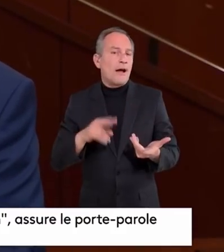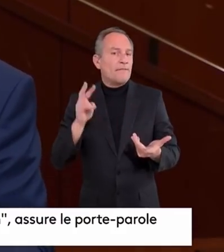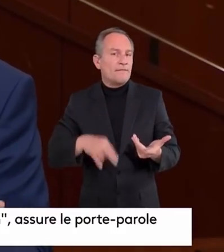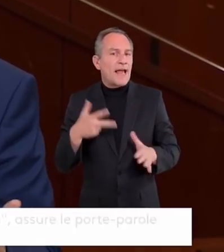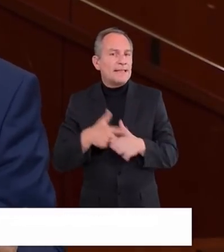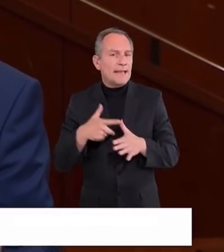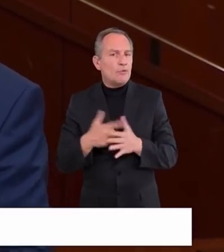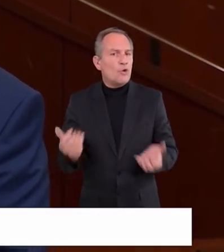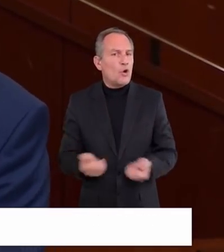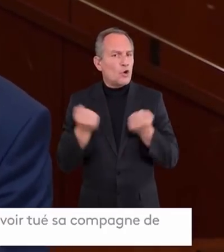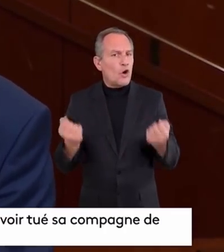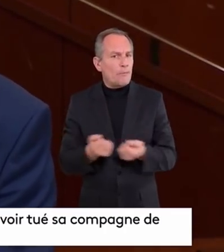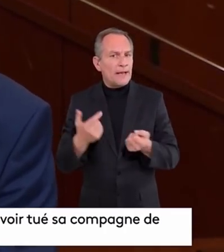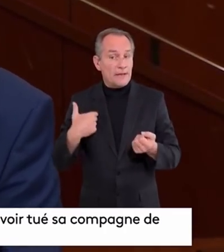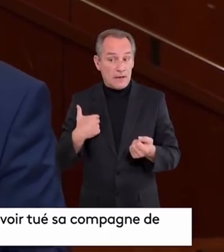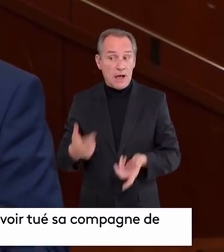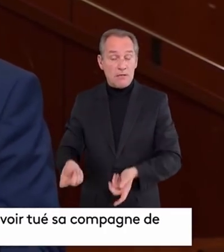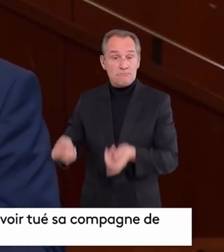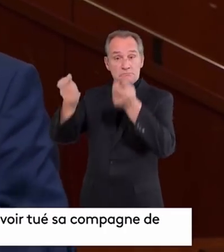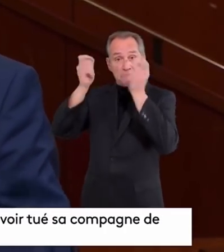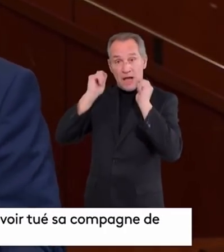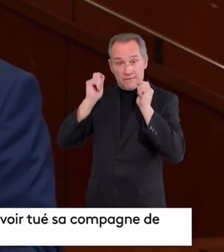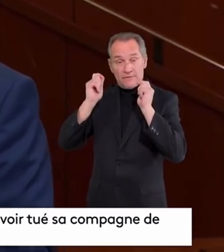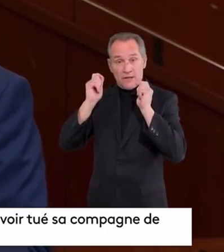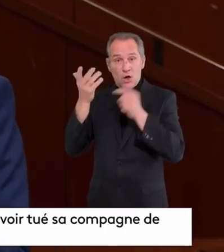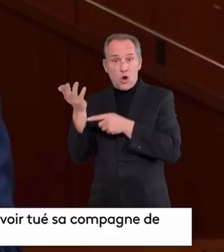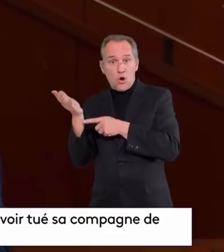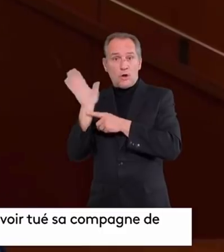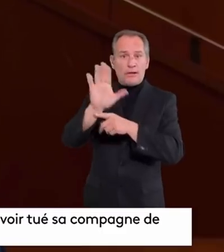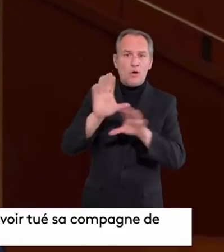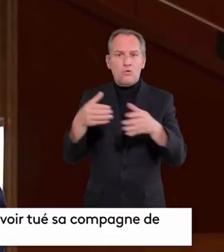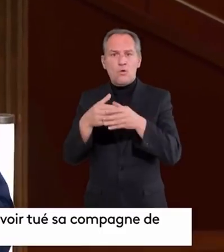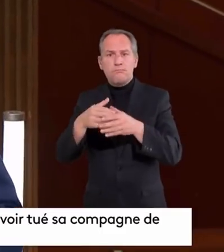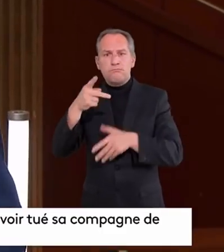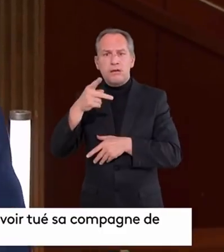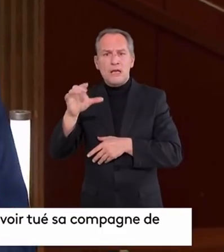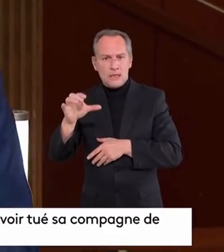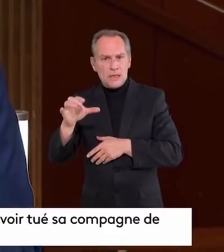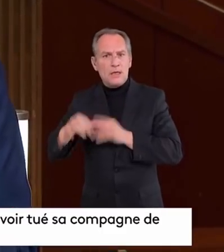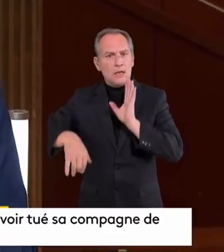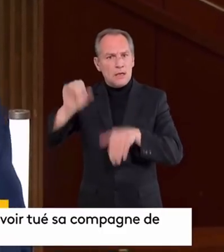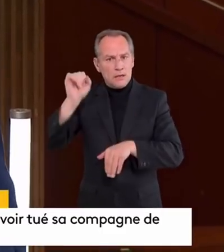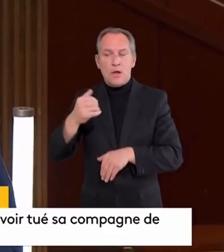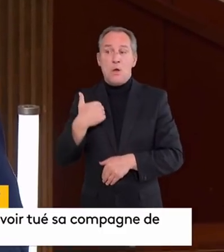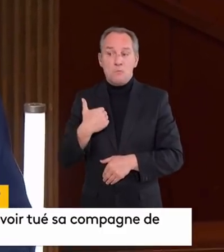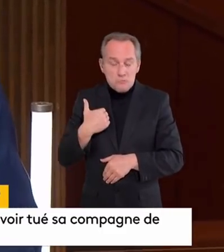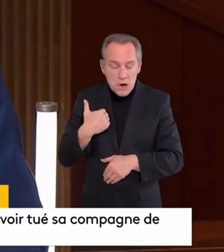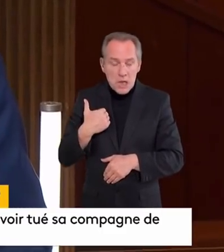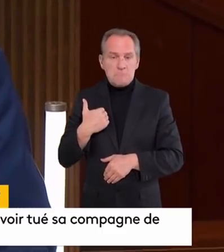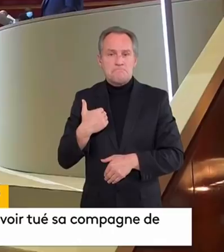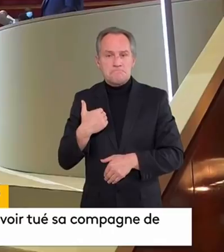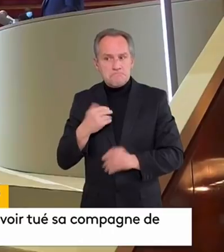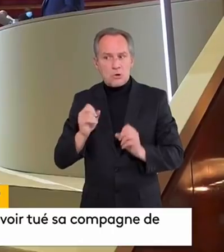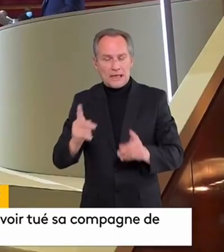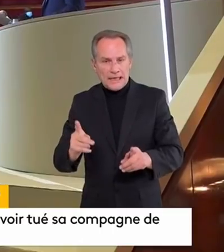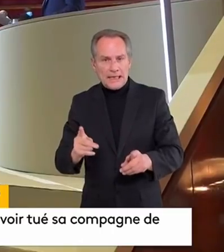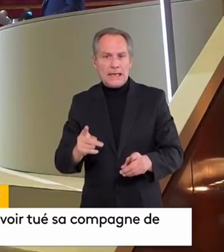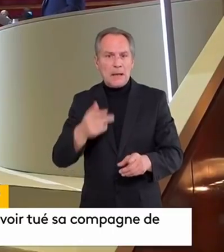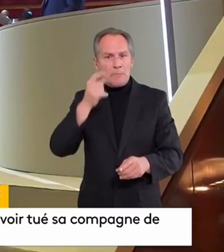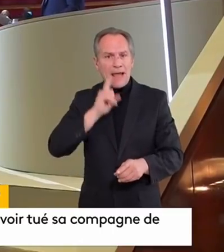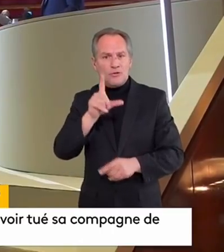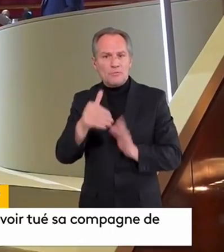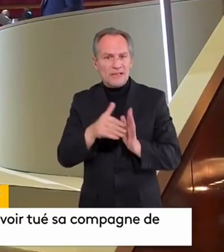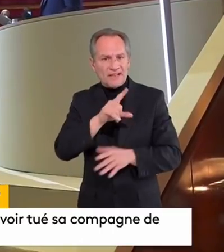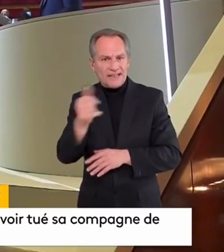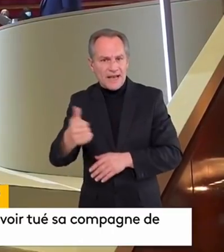de la campagne. Quand j'ai été désigné, c'était au mois de mai 2021, les premiers mots que j'ai eus, c'est en direction de la jeunesse. J'ai dit que mes